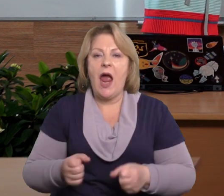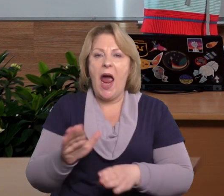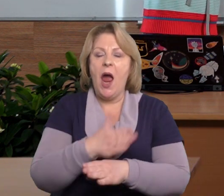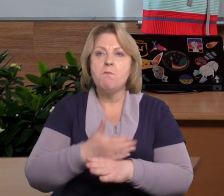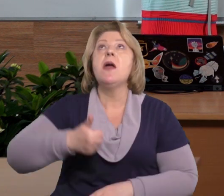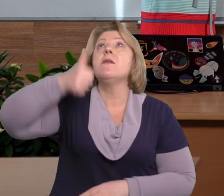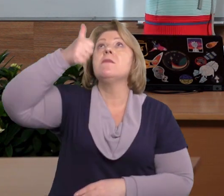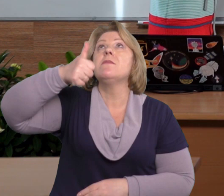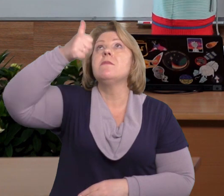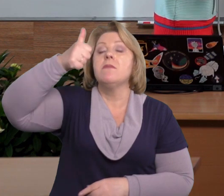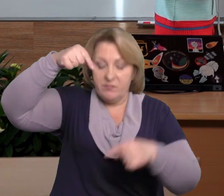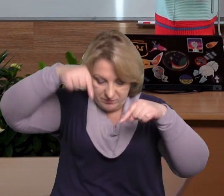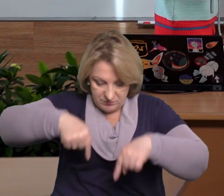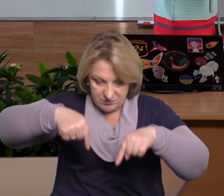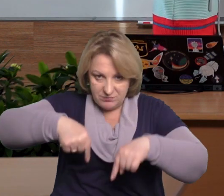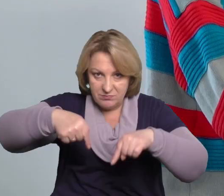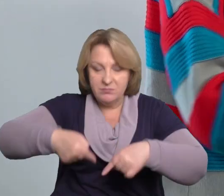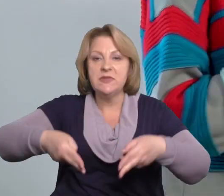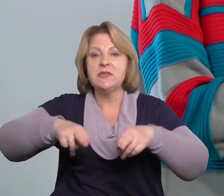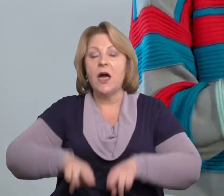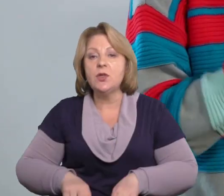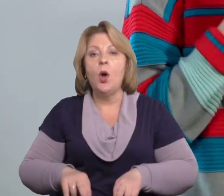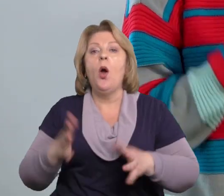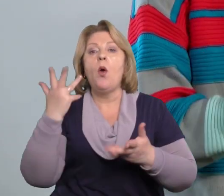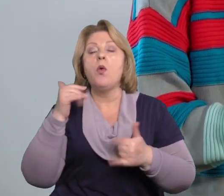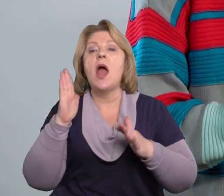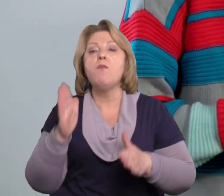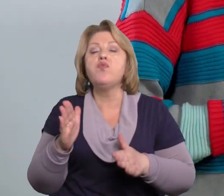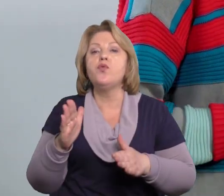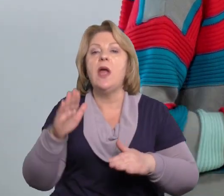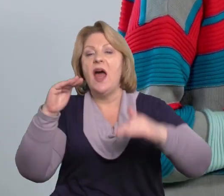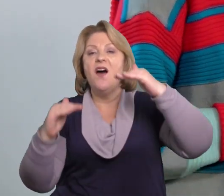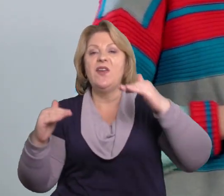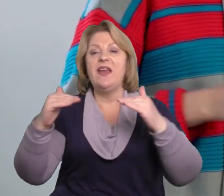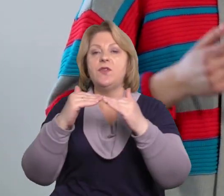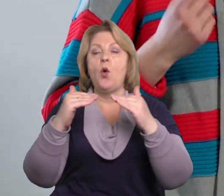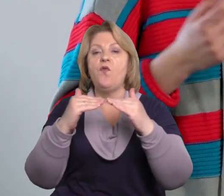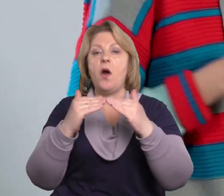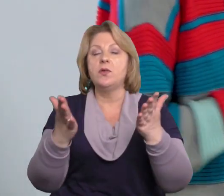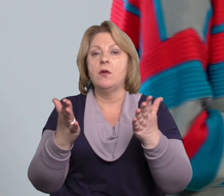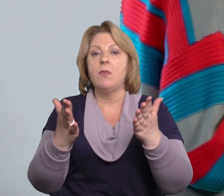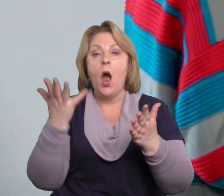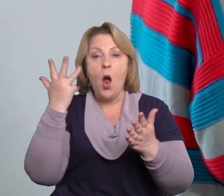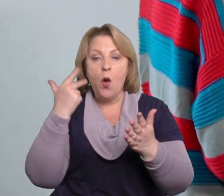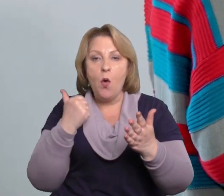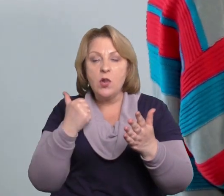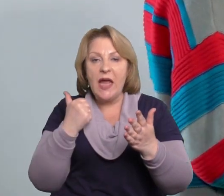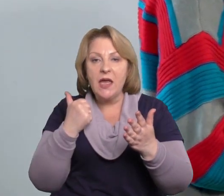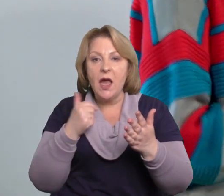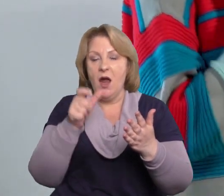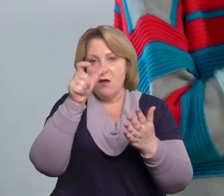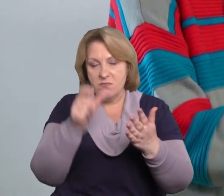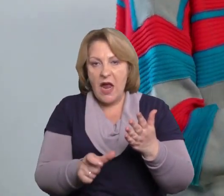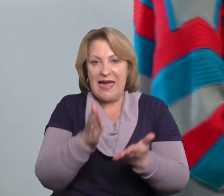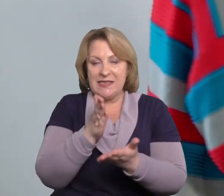що позаду нас, і тим, що ще лишилося попереду, коли воно буде врівноважене? Звичайно, що коли тіло буде знаходитися в